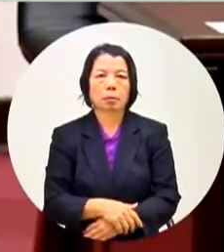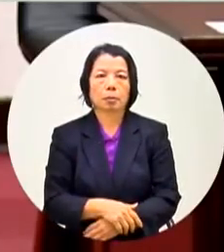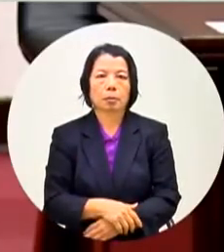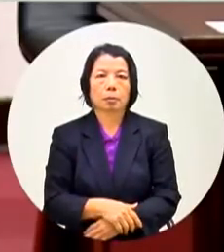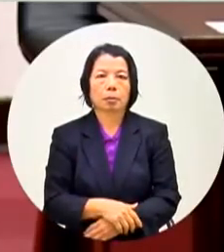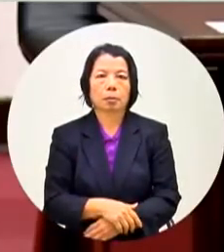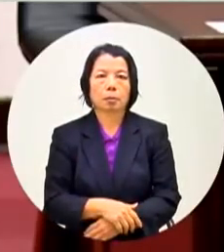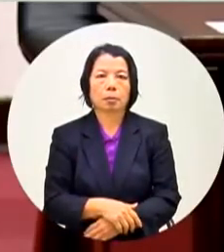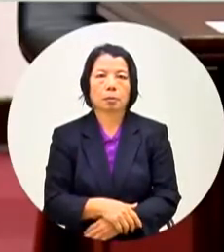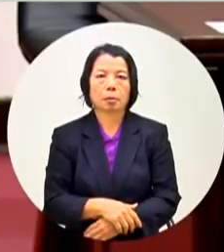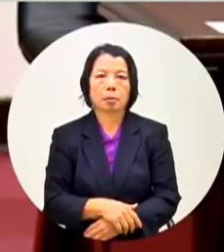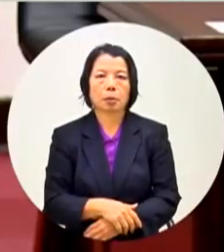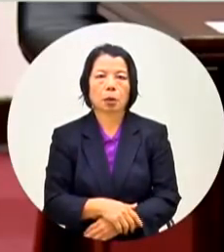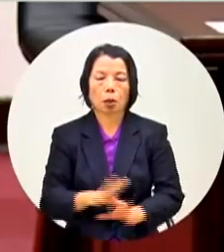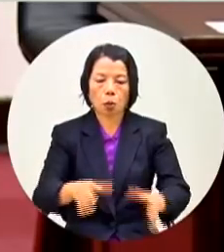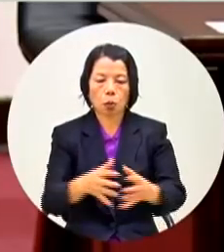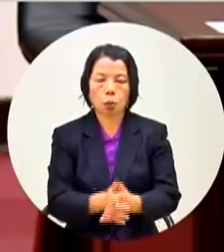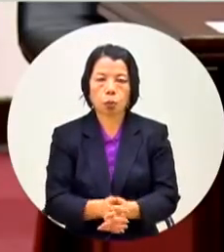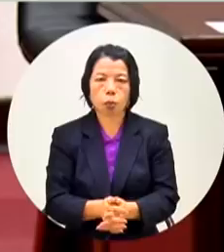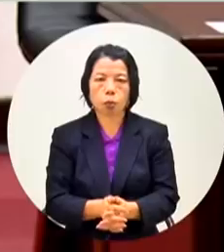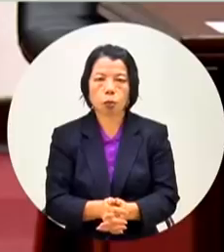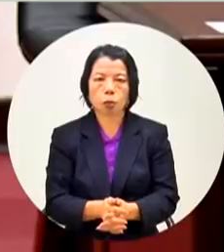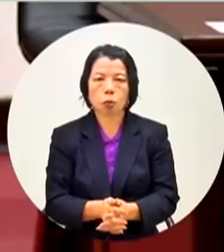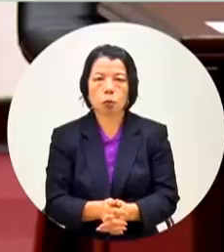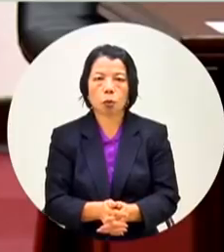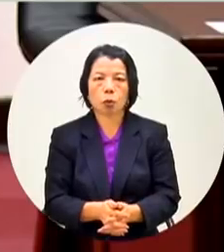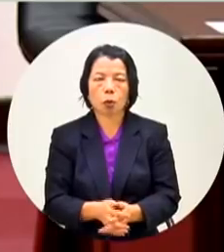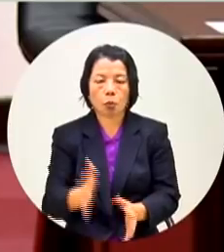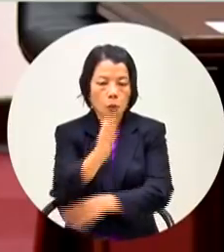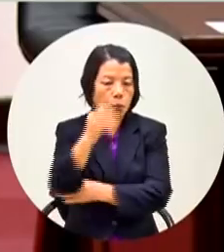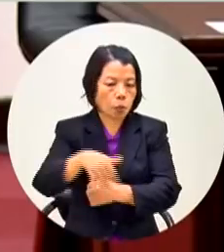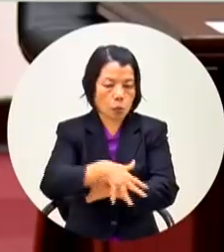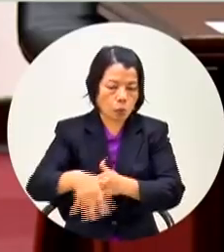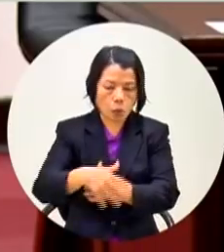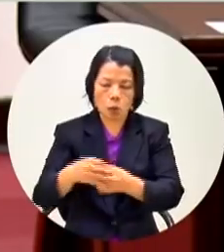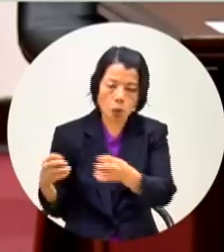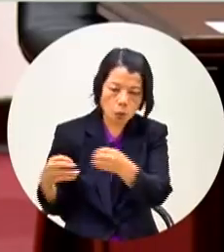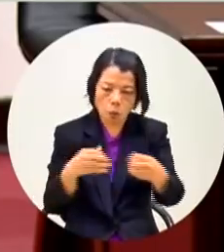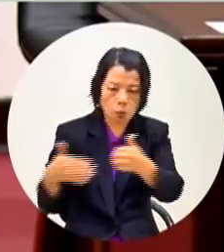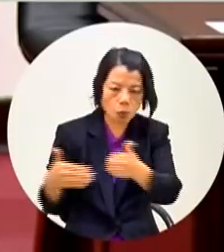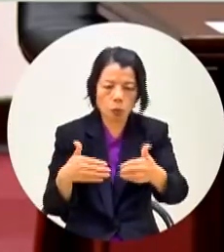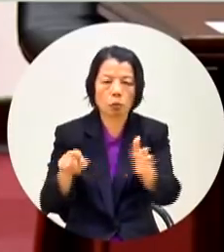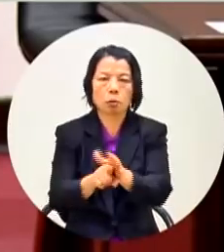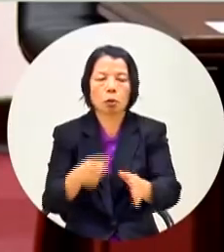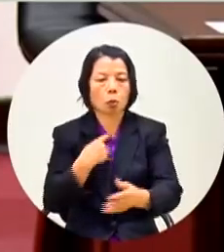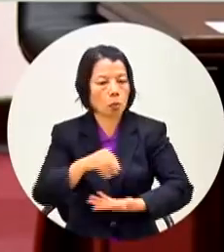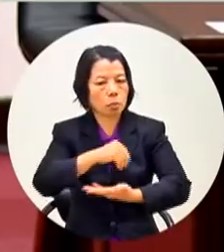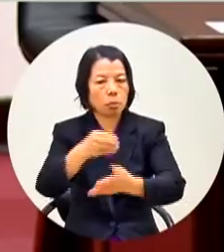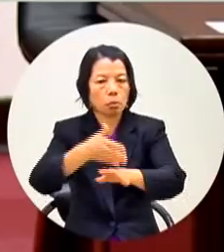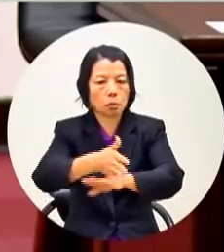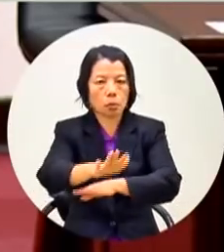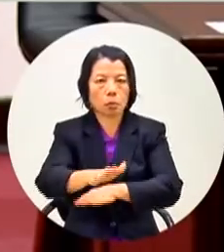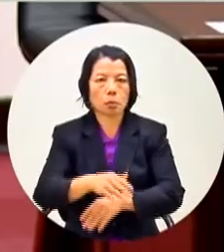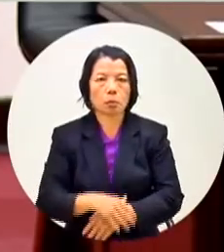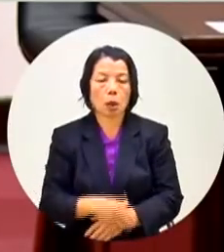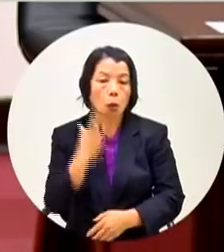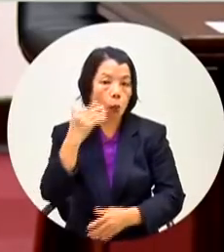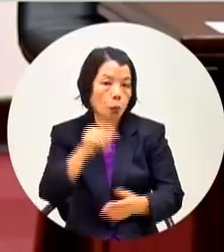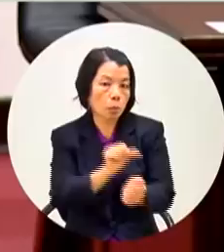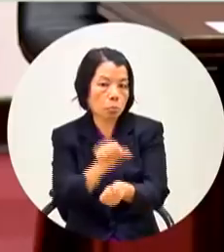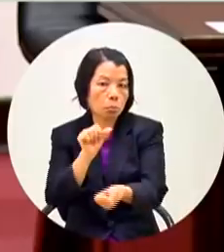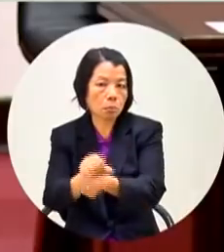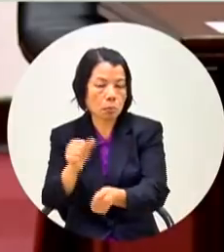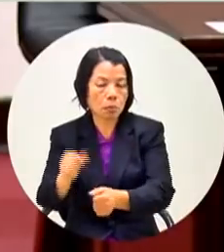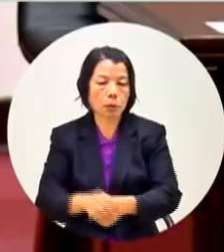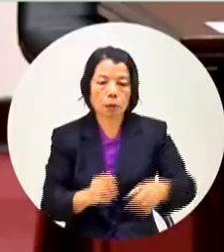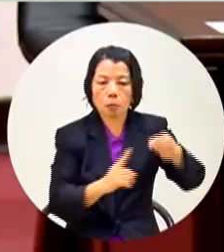候，我当时有提出这个咨询，我一直期待如果可以克服台铁的一些用地的状